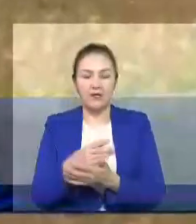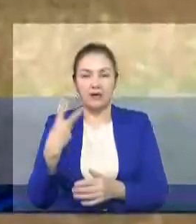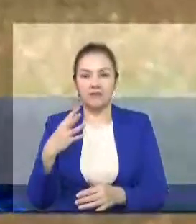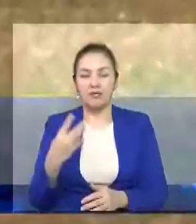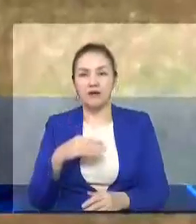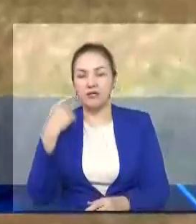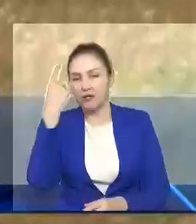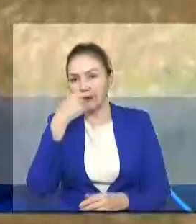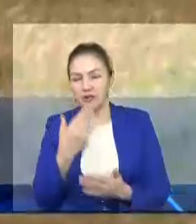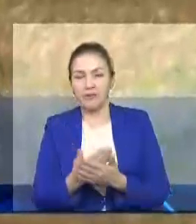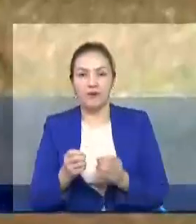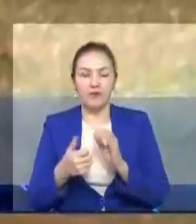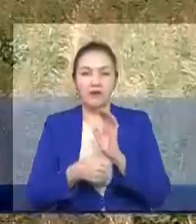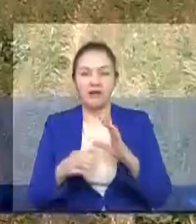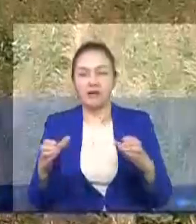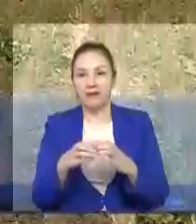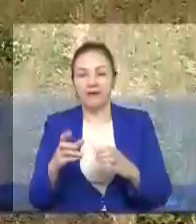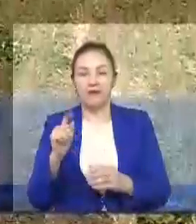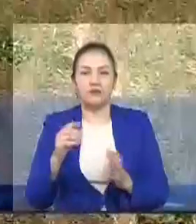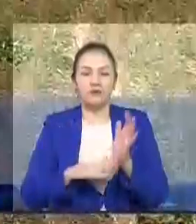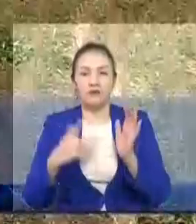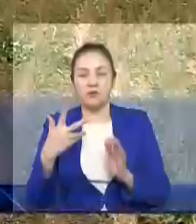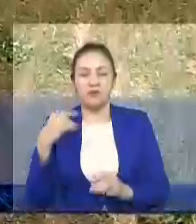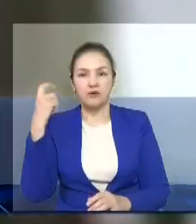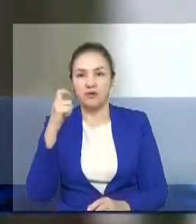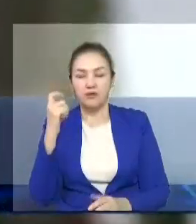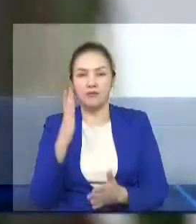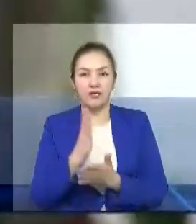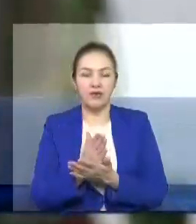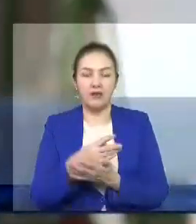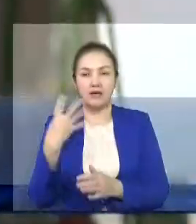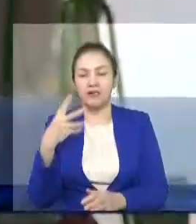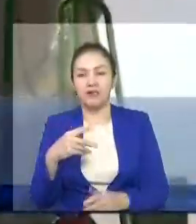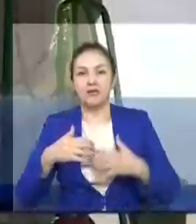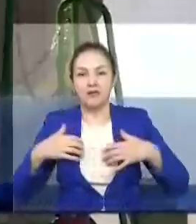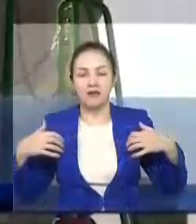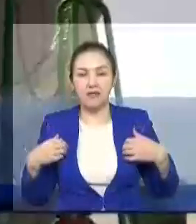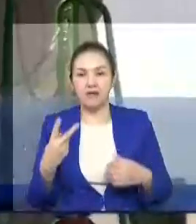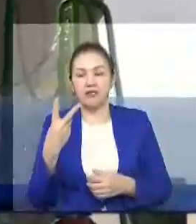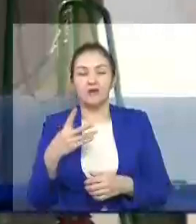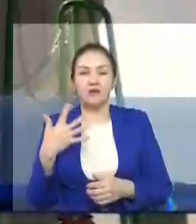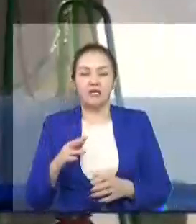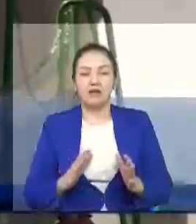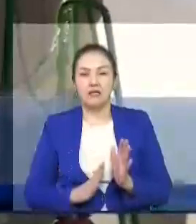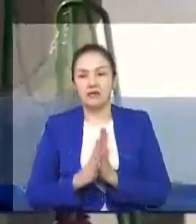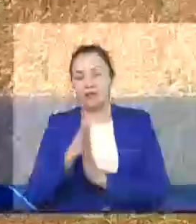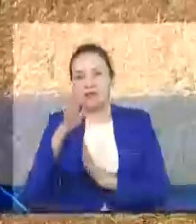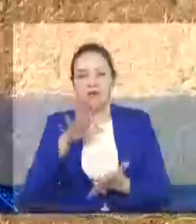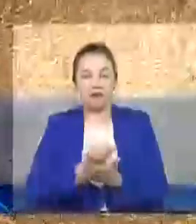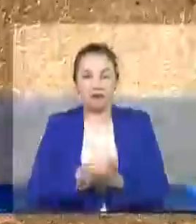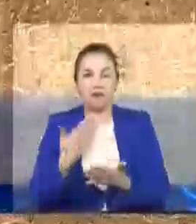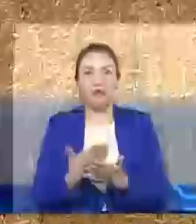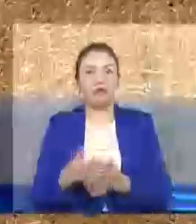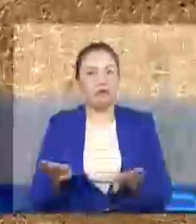24-ті жеке серіктестік, 16 корпоратив және 193 шаруа қожалығы. Оның 42-сі мал, 53-і егін шаруашылығымен айналысады. Сондай-ақ